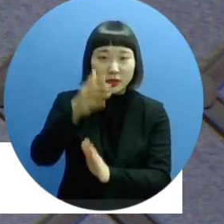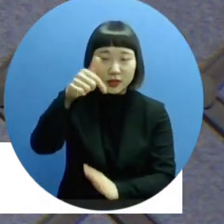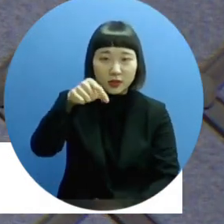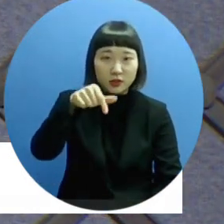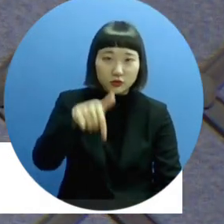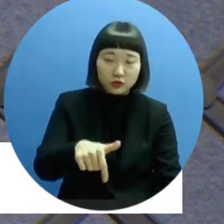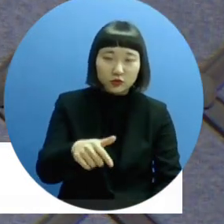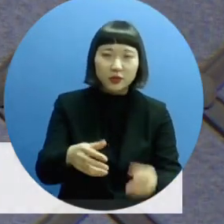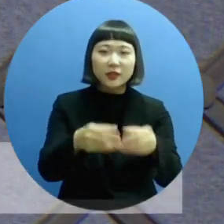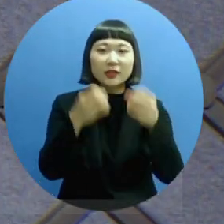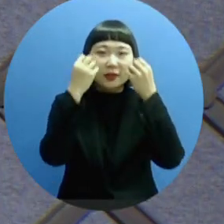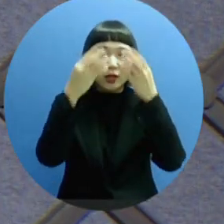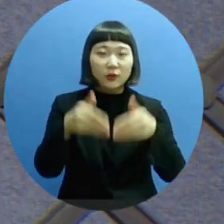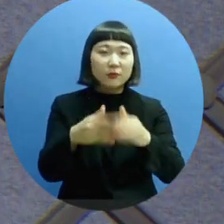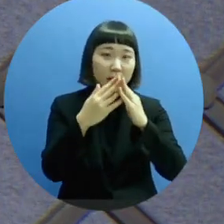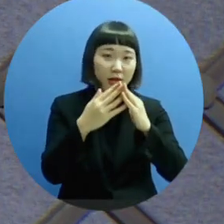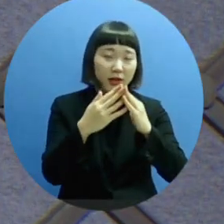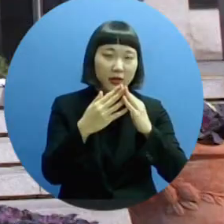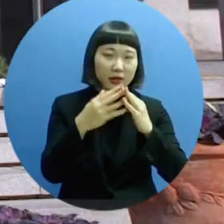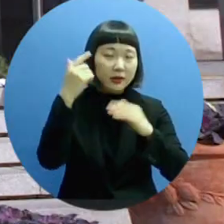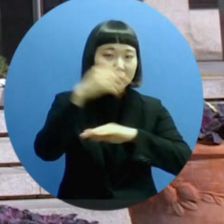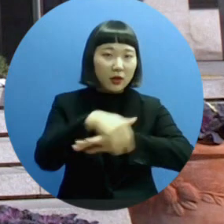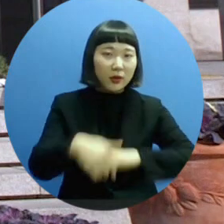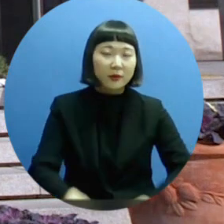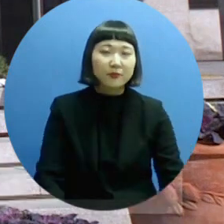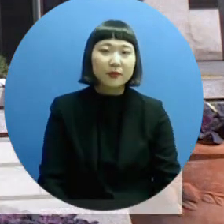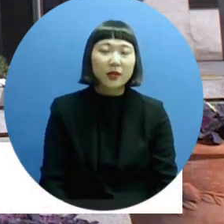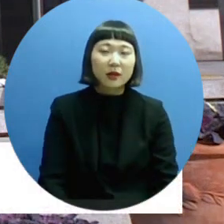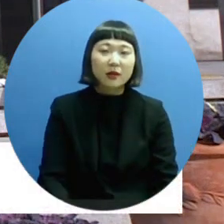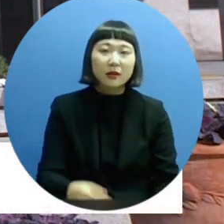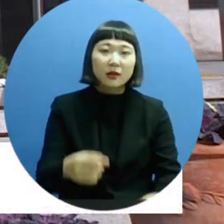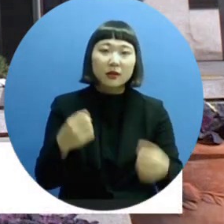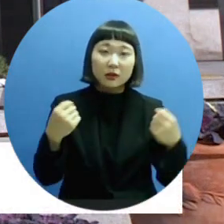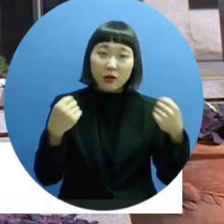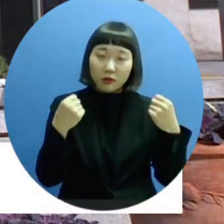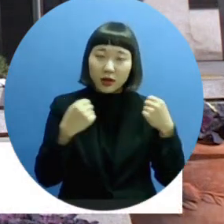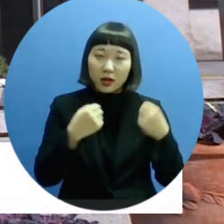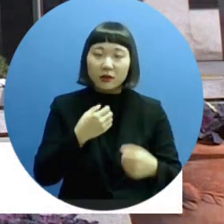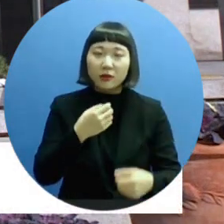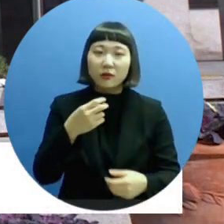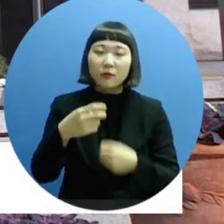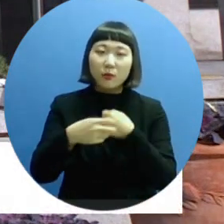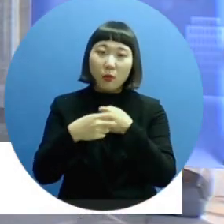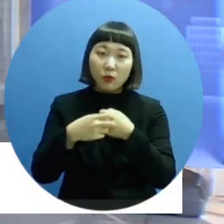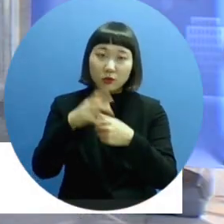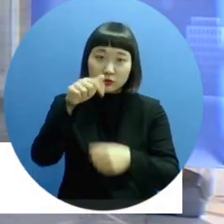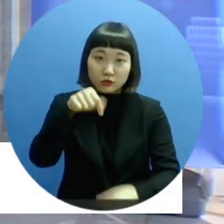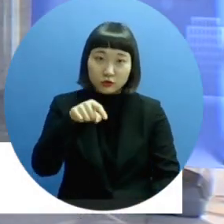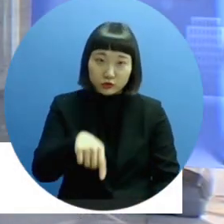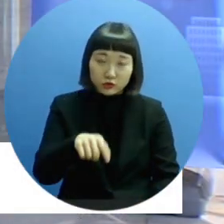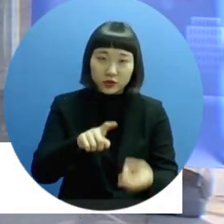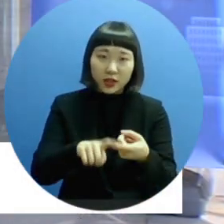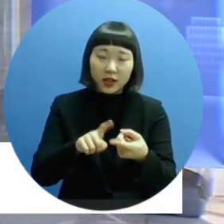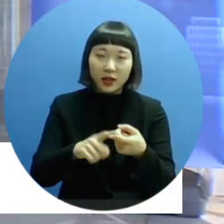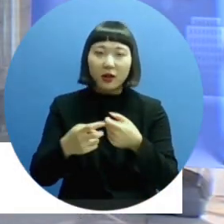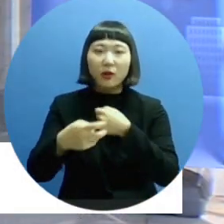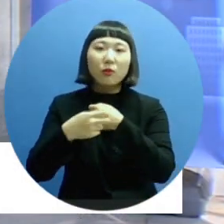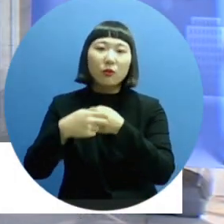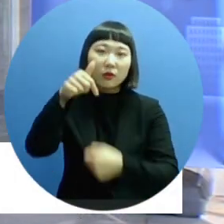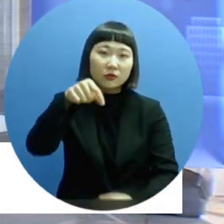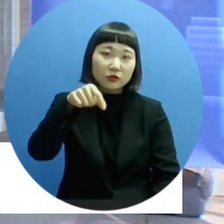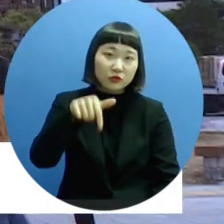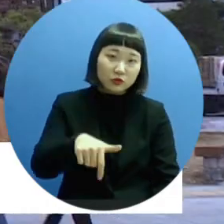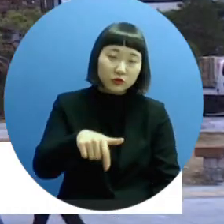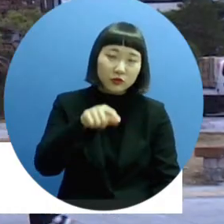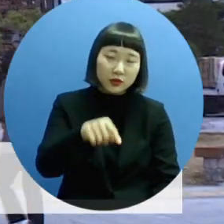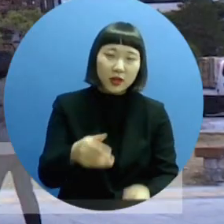또 건강보건국은 보건국으로 명칭을 바꿔 시민안전본부 산하로 이관하겠다는 계획입니다.